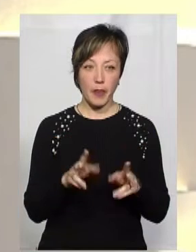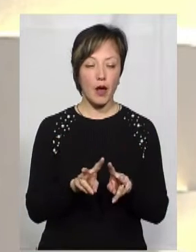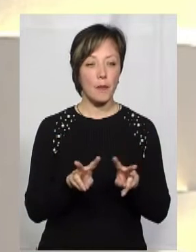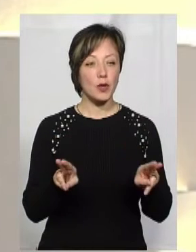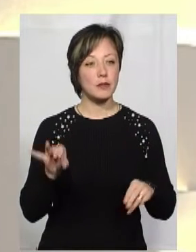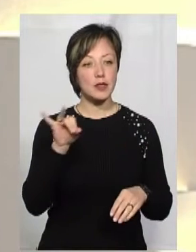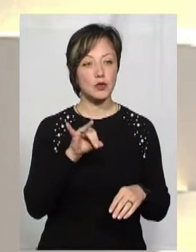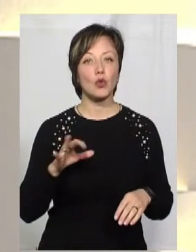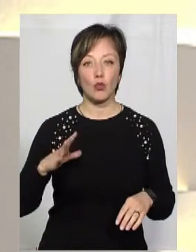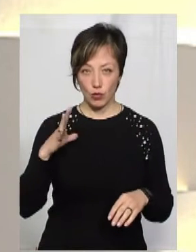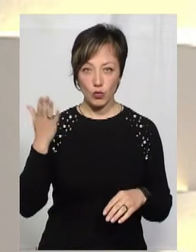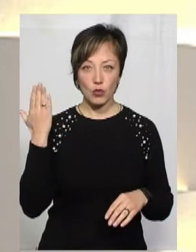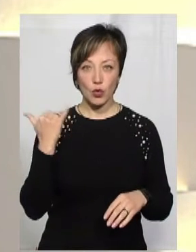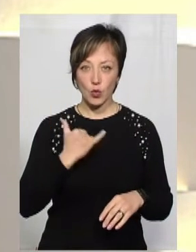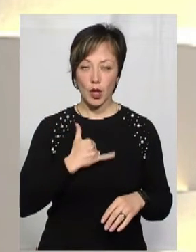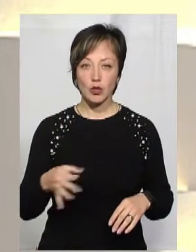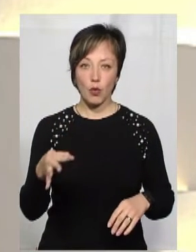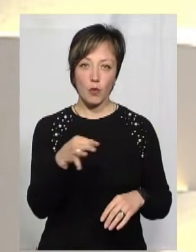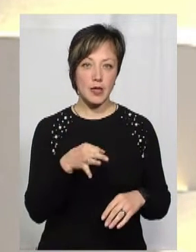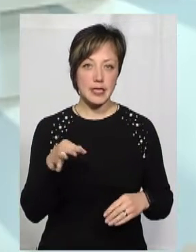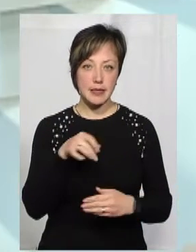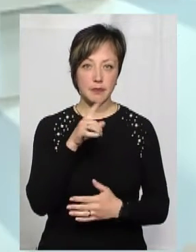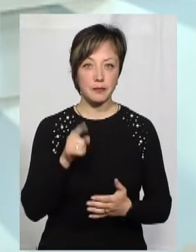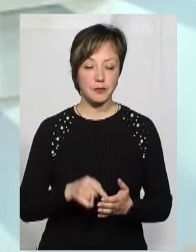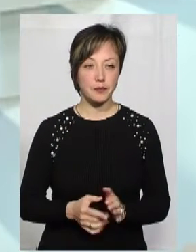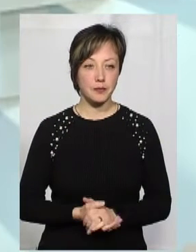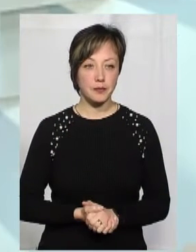Так. Подібні історії траплялися в нашій області раніше?